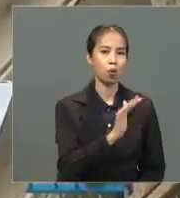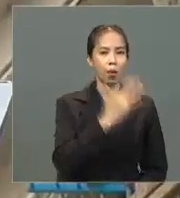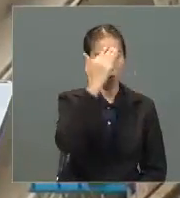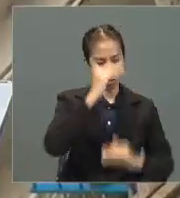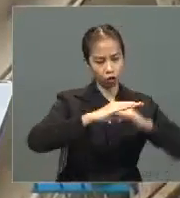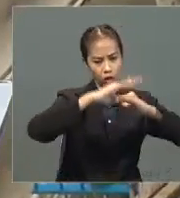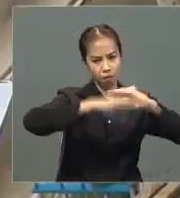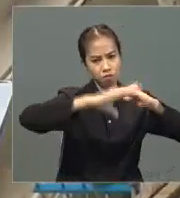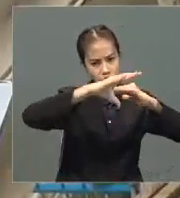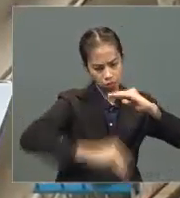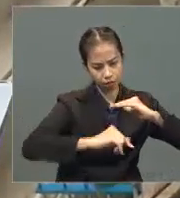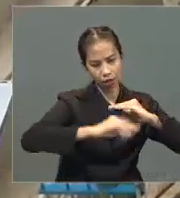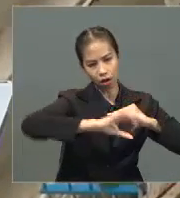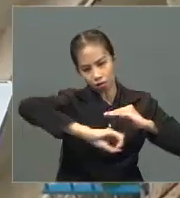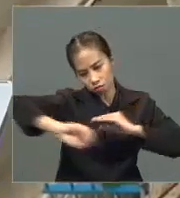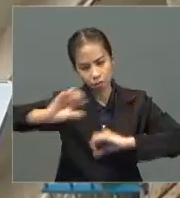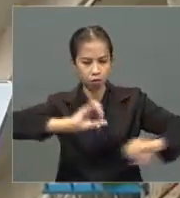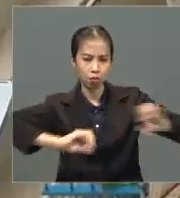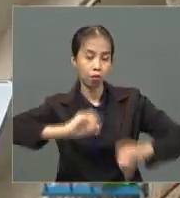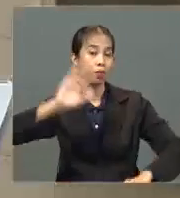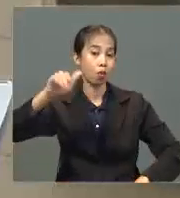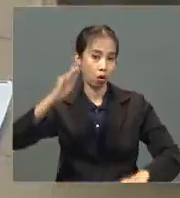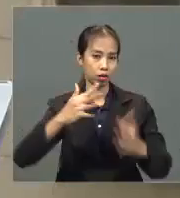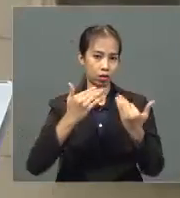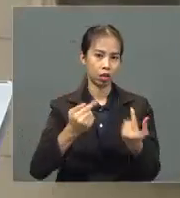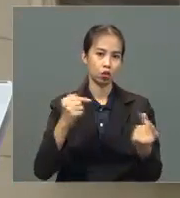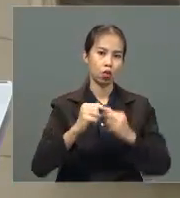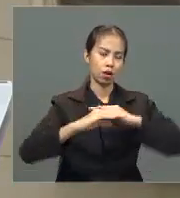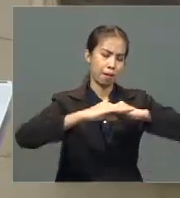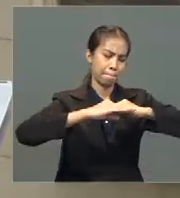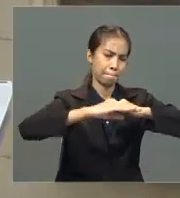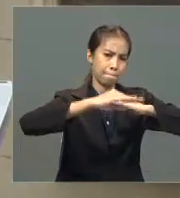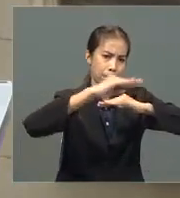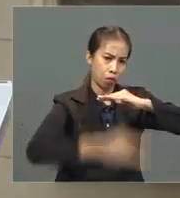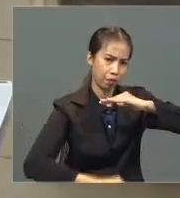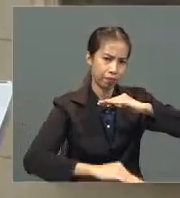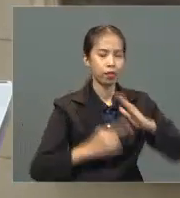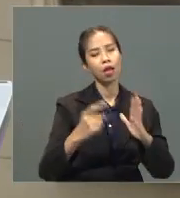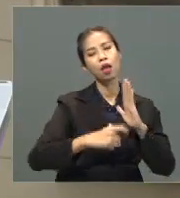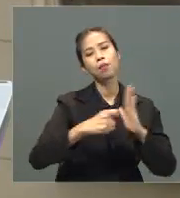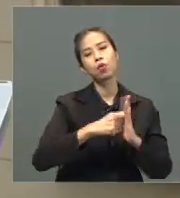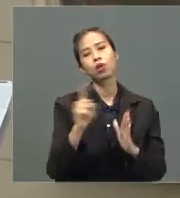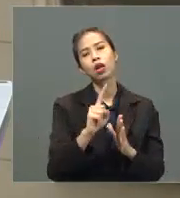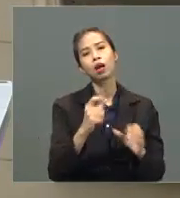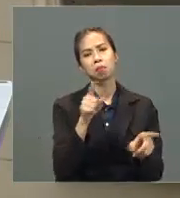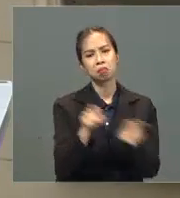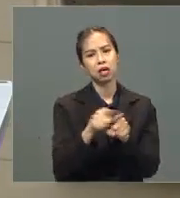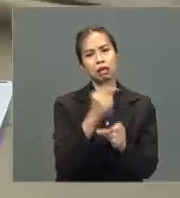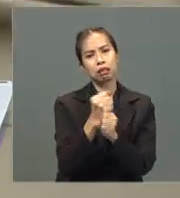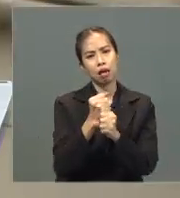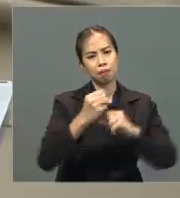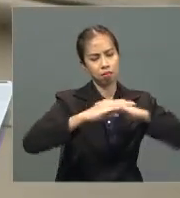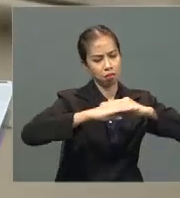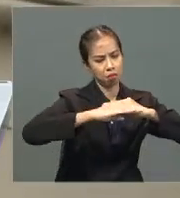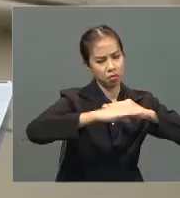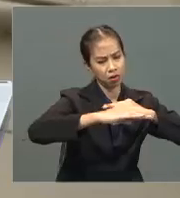ค่ะโดยเหตุการณ์ในครั้งนี้นะคะก็เป็นเพียงกันสาดที่ถล่มลงมาเท่าคะโดยสาเหตุเกิดจากการต่อเติมกันจากมี